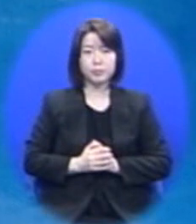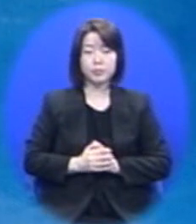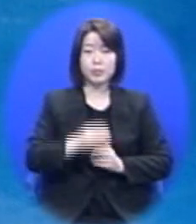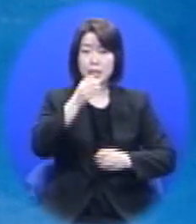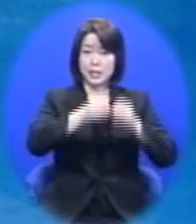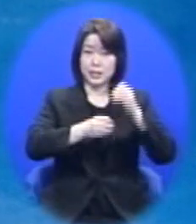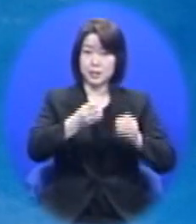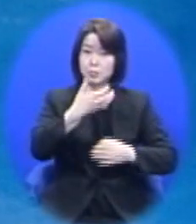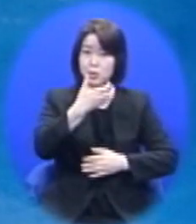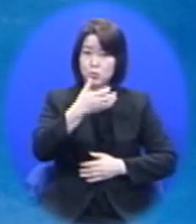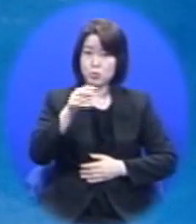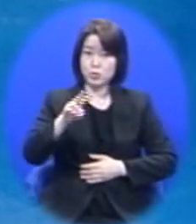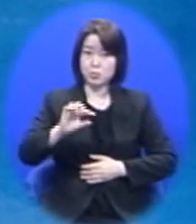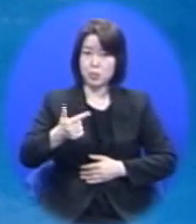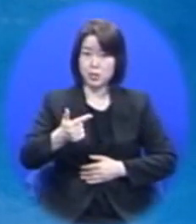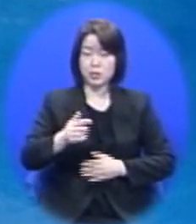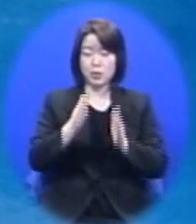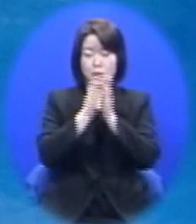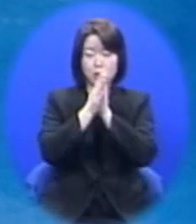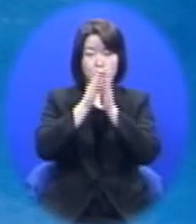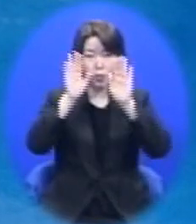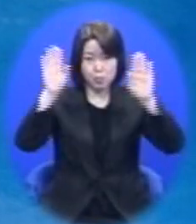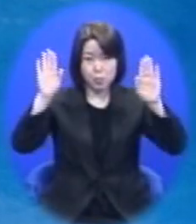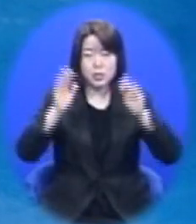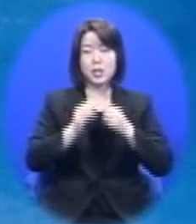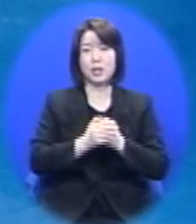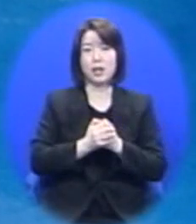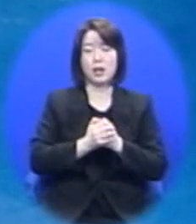시편 90편에서 모세가